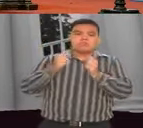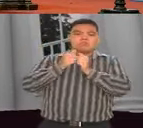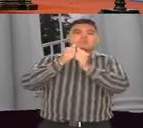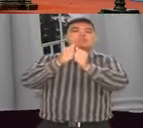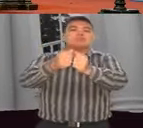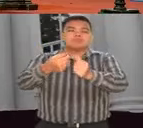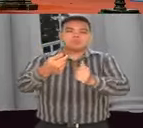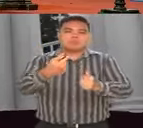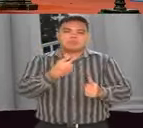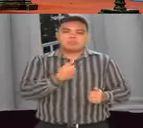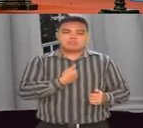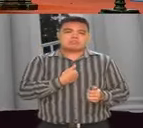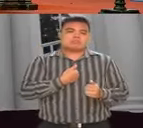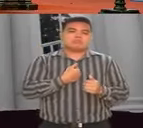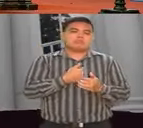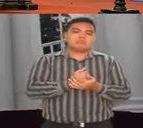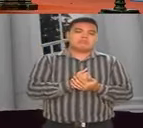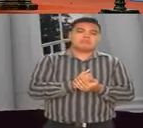ako.